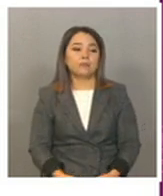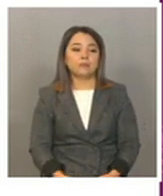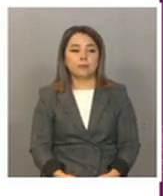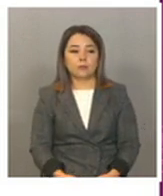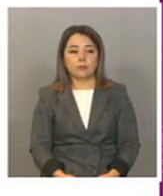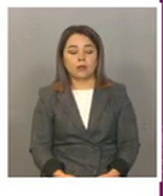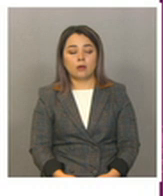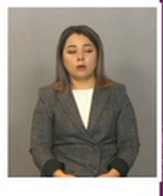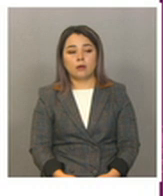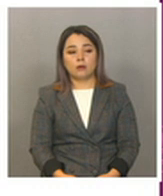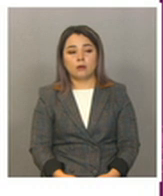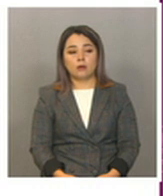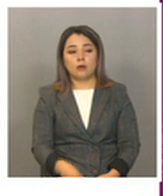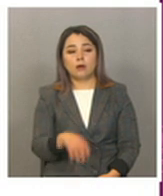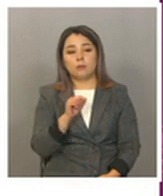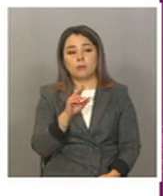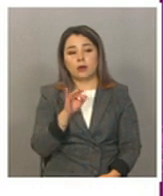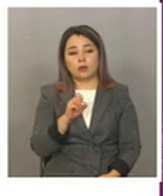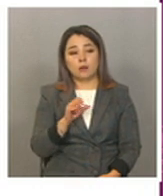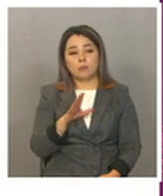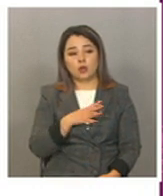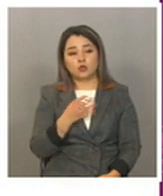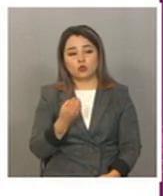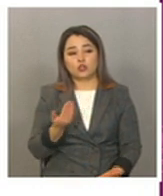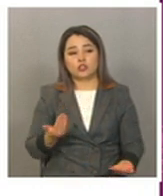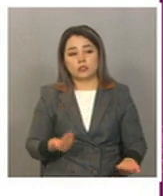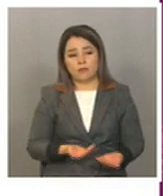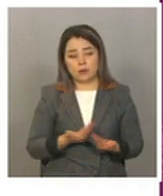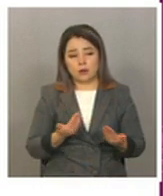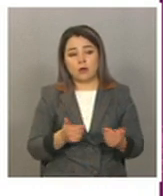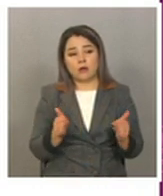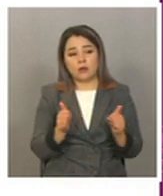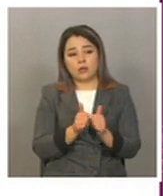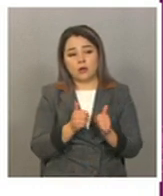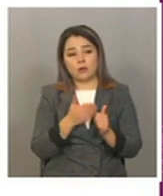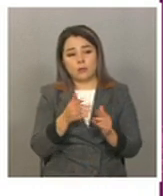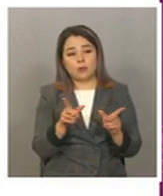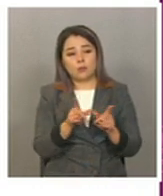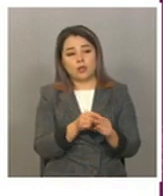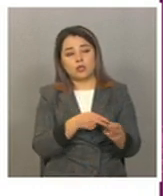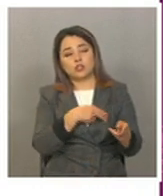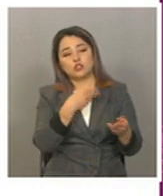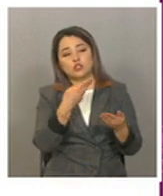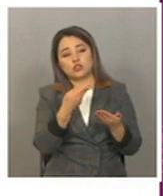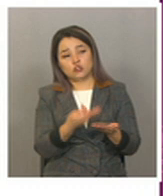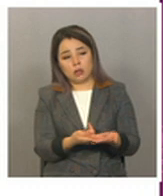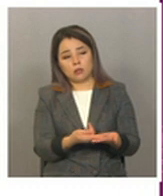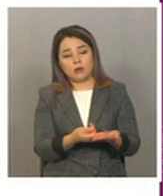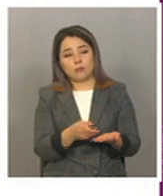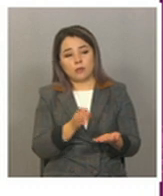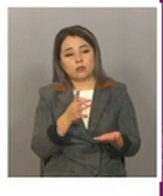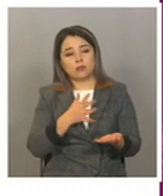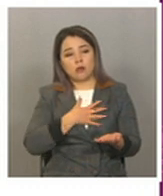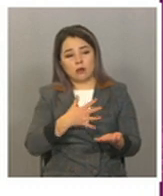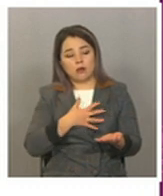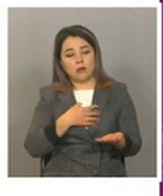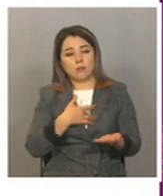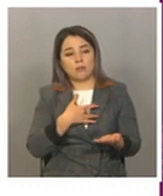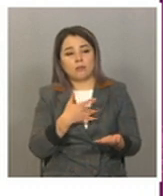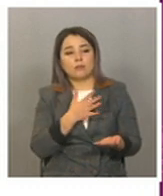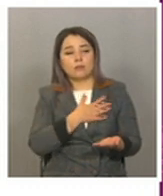Пятый пункт. Акбара была еще жива, а рядом с ней лежал бездыханный, с простреленной грудью